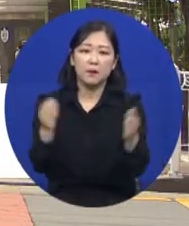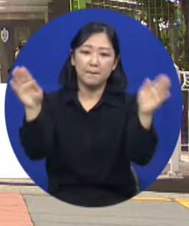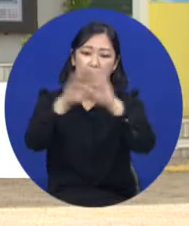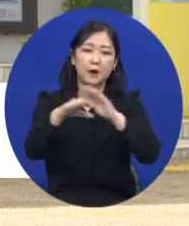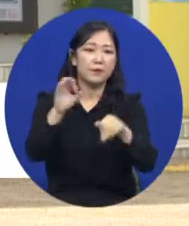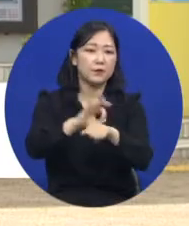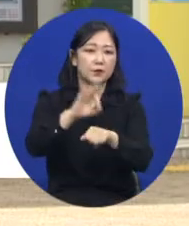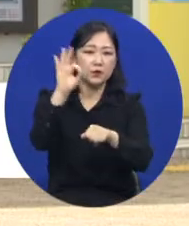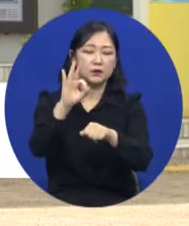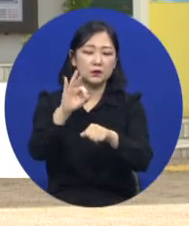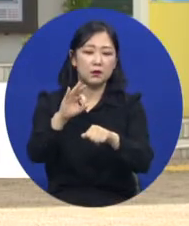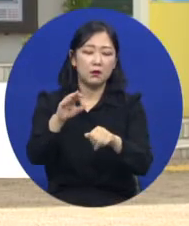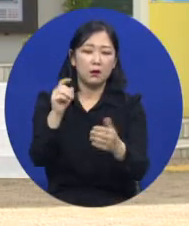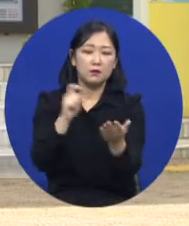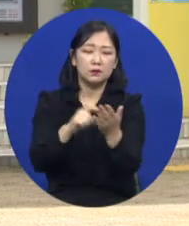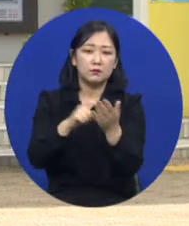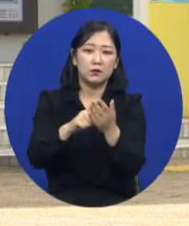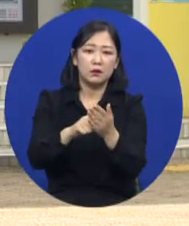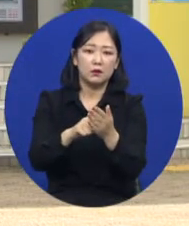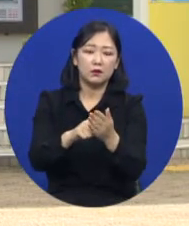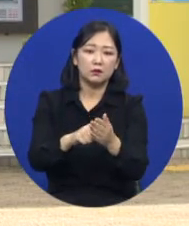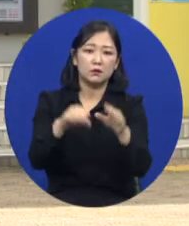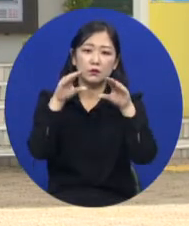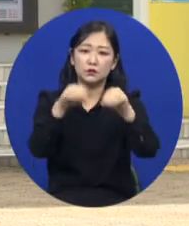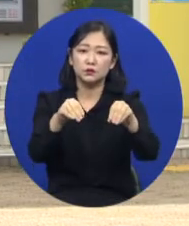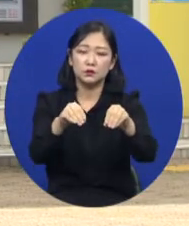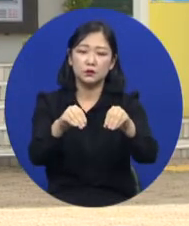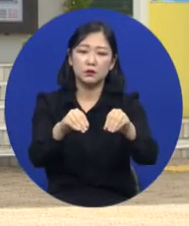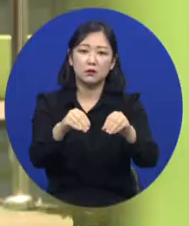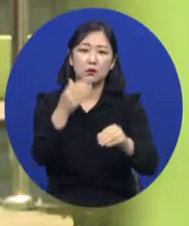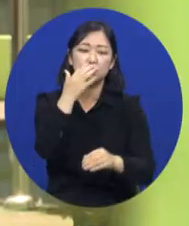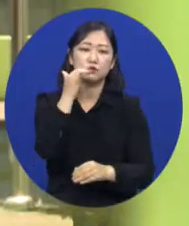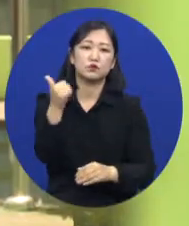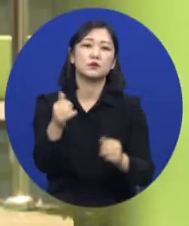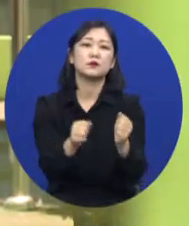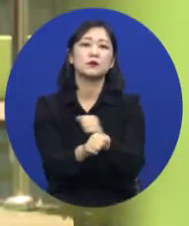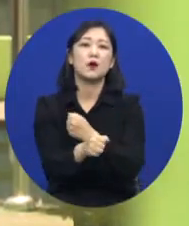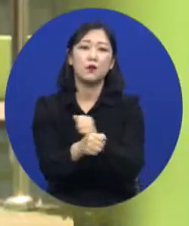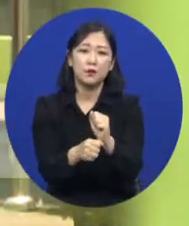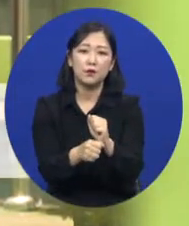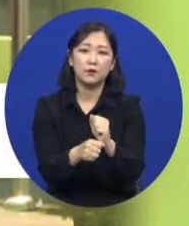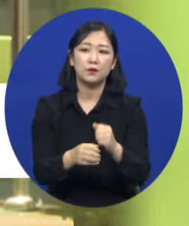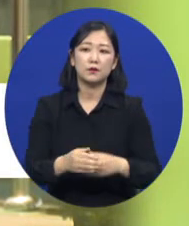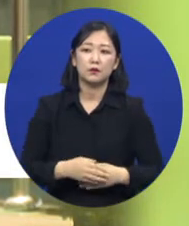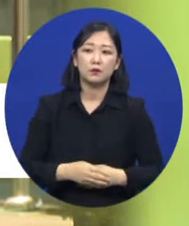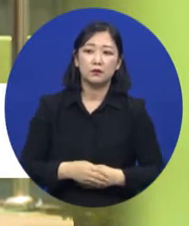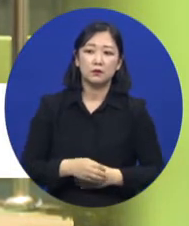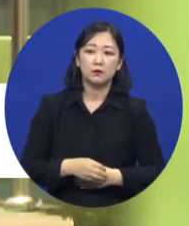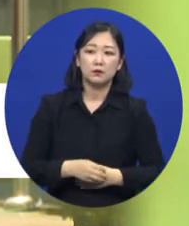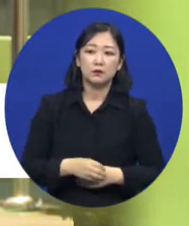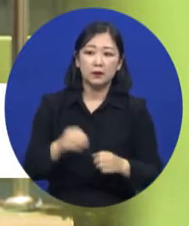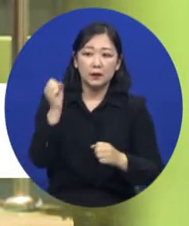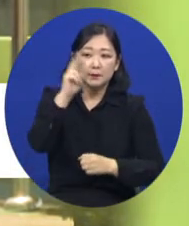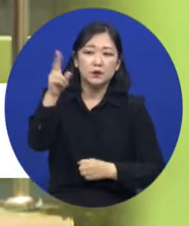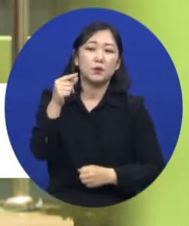넘어 급히 등겨 중지가 결정돼 학부모들이 당황하기도 있습니다 저희 시험 결과